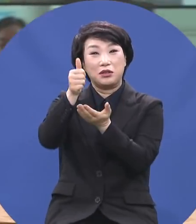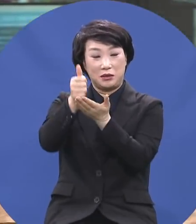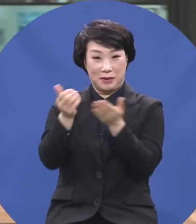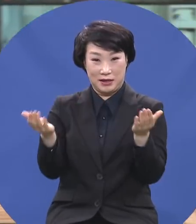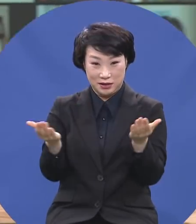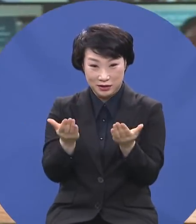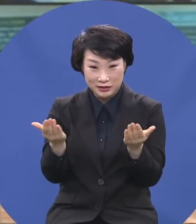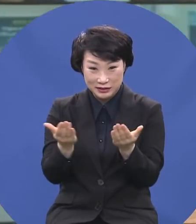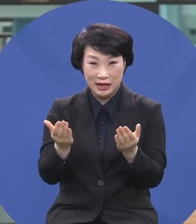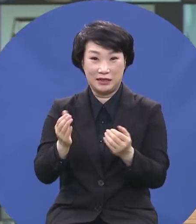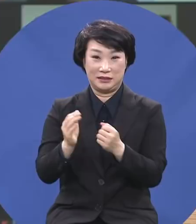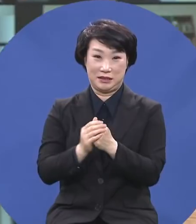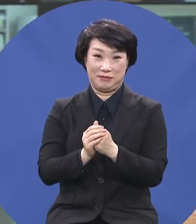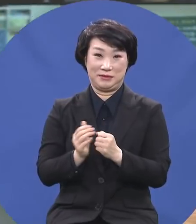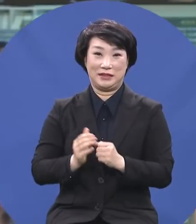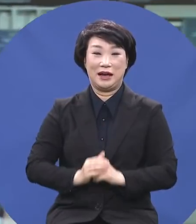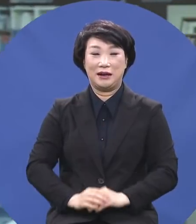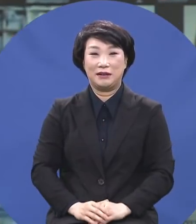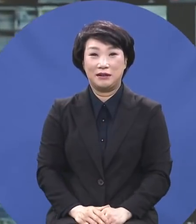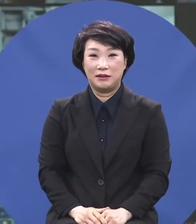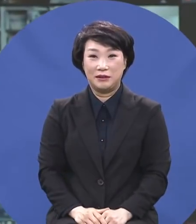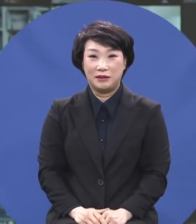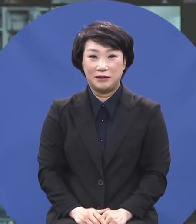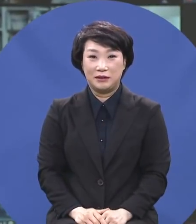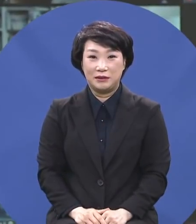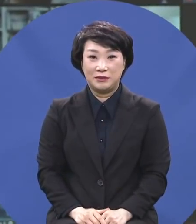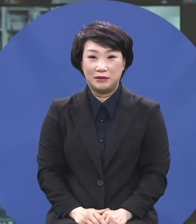성령의 역사입니다.